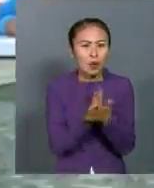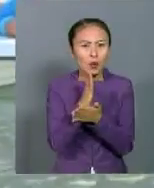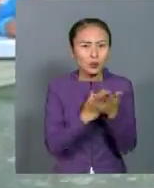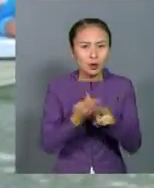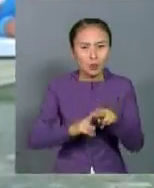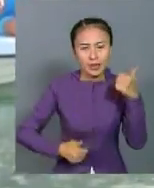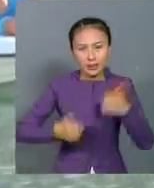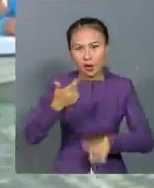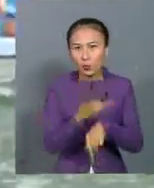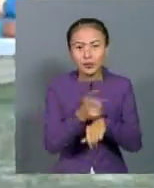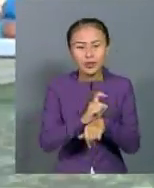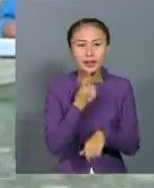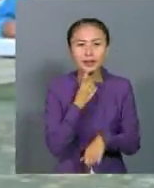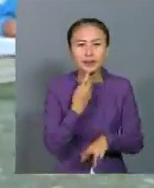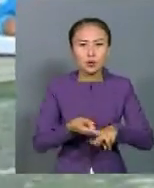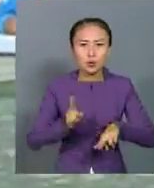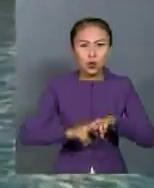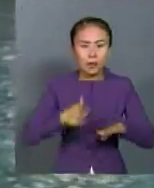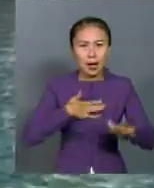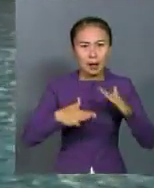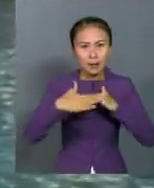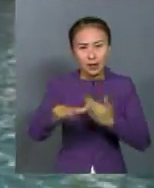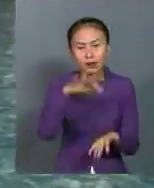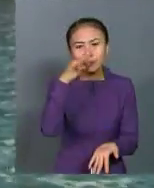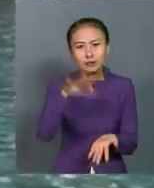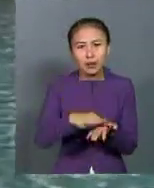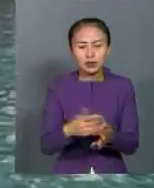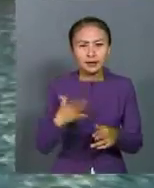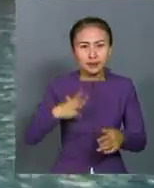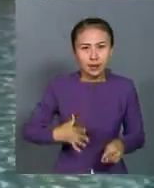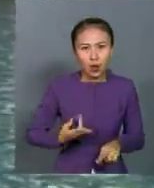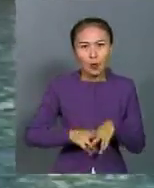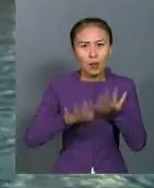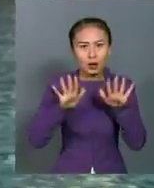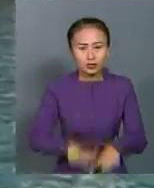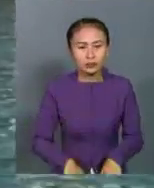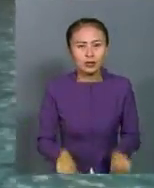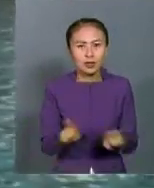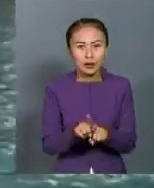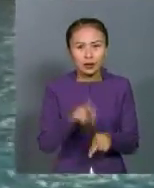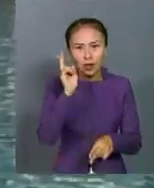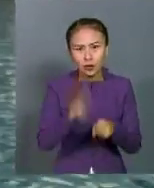Сайыс өте қиын. Алайда алға мақсат қойған соң төзімді болып, істі аяғына дейін жеткізу керек.